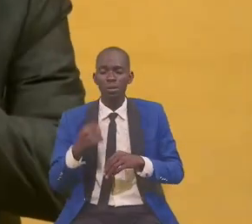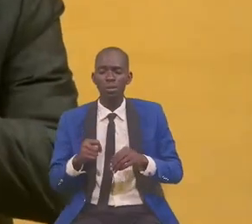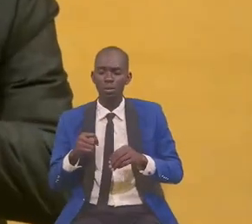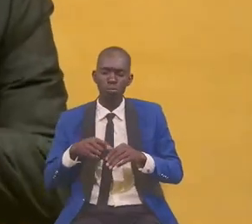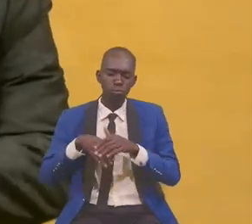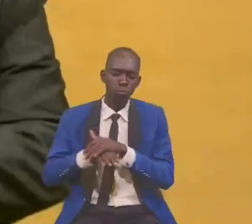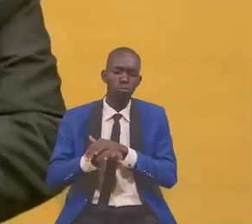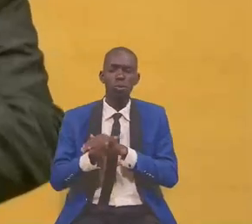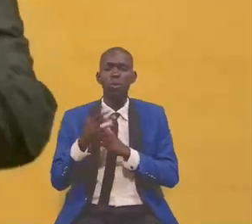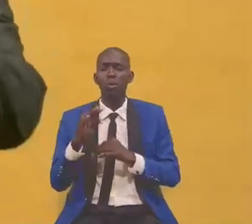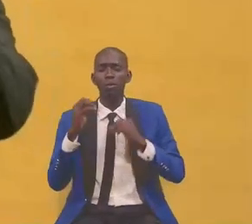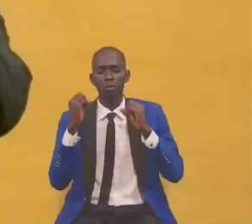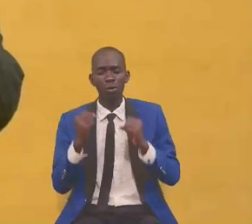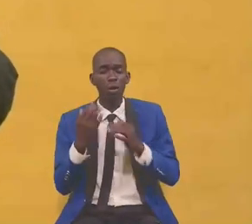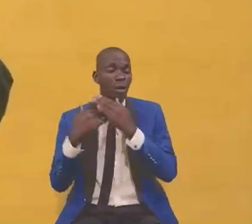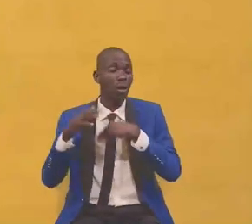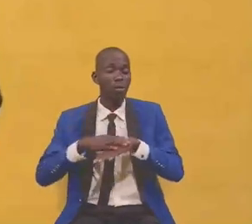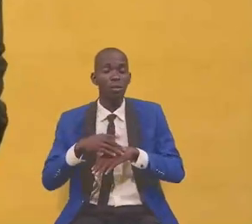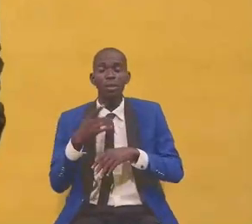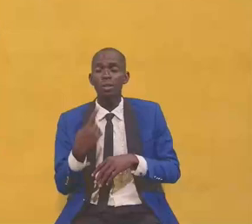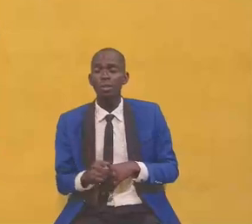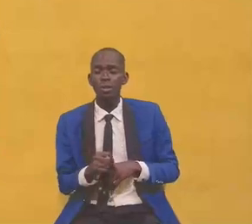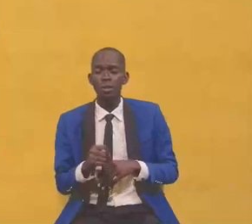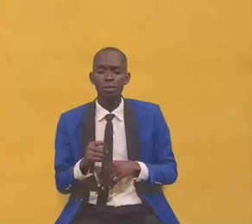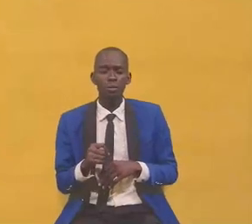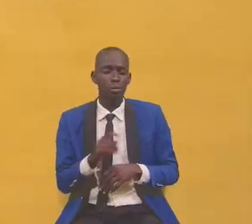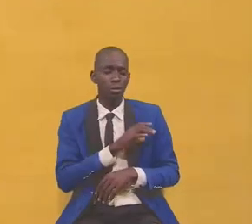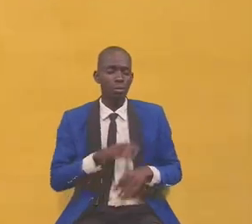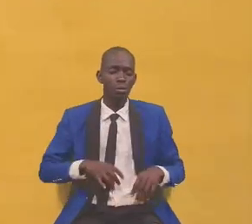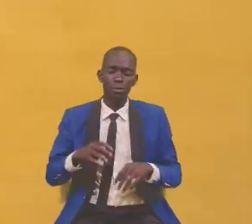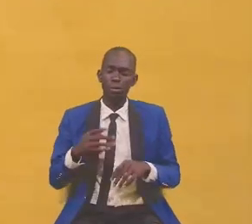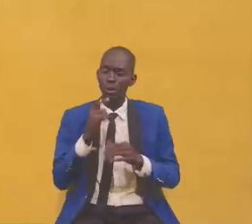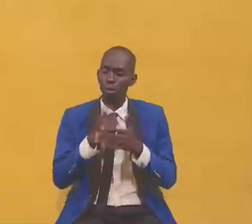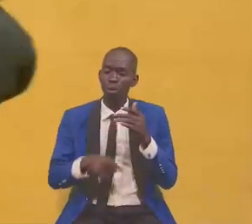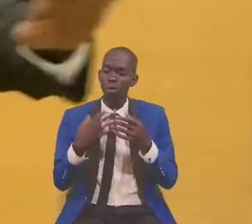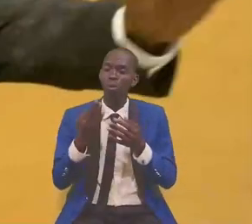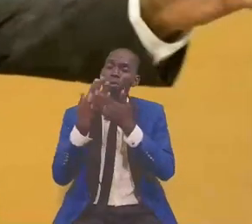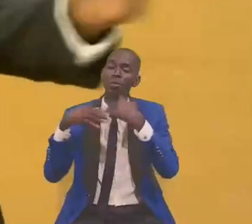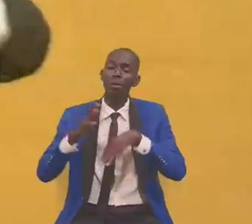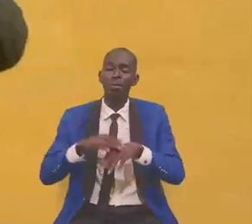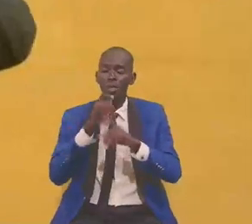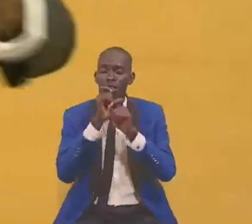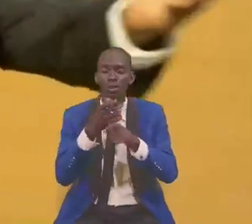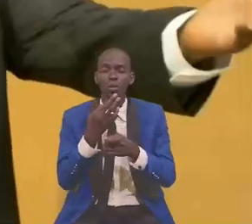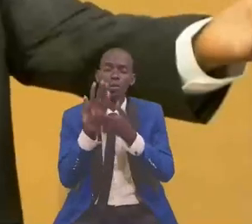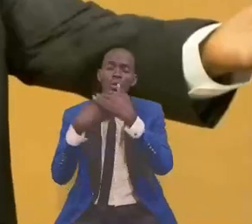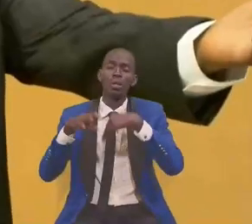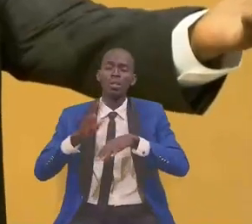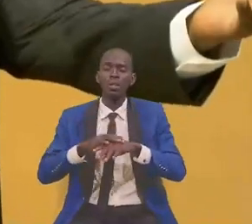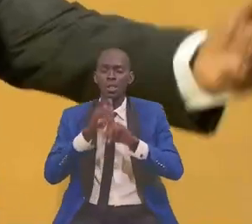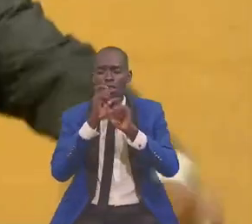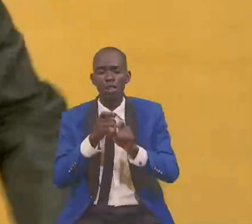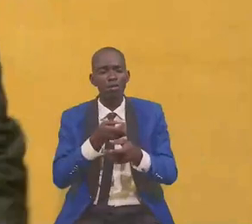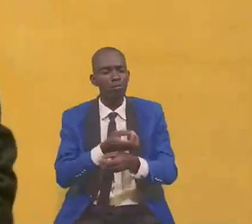ciel, le prix venant du ciel et les dons du ciel distribuent, donnent à chacun